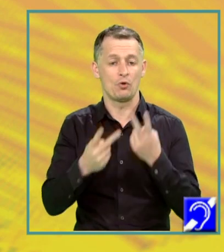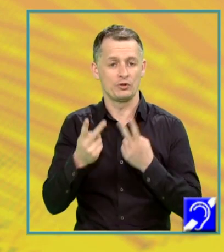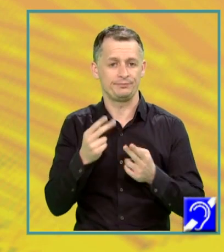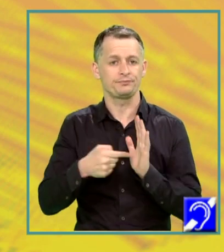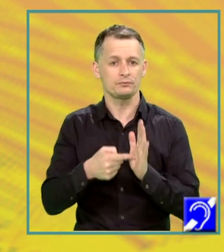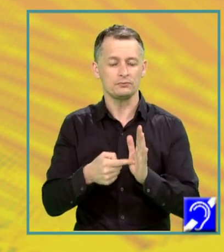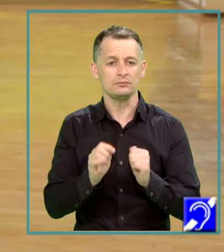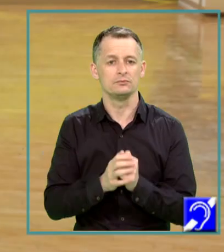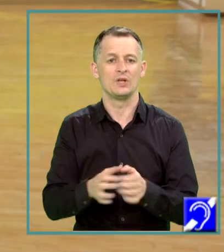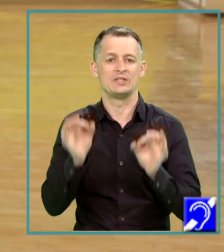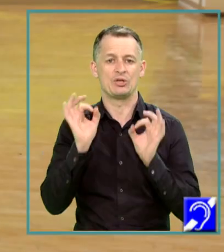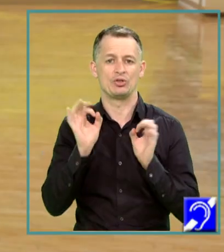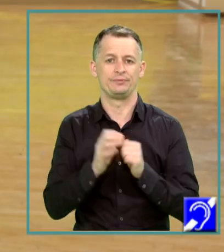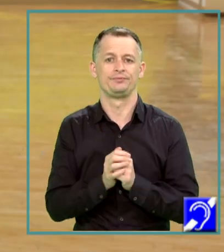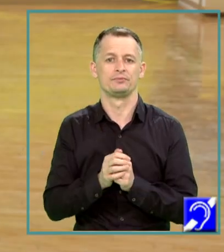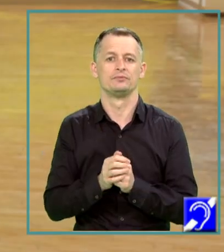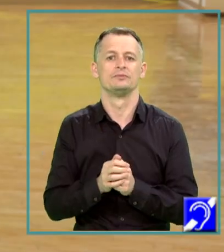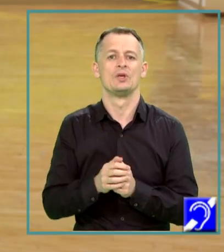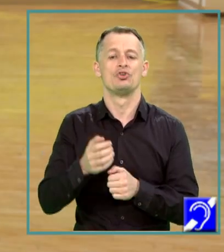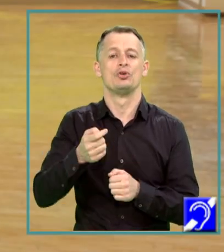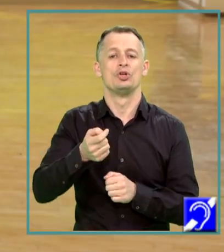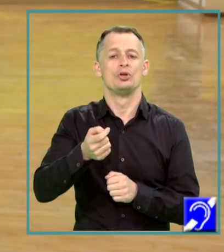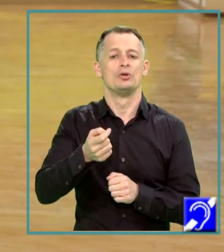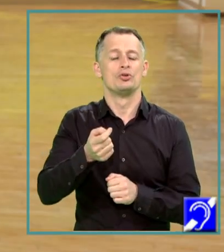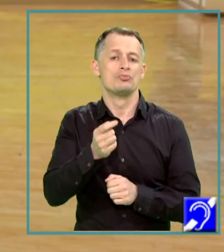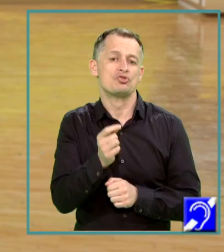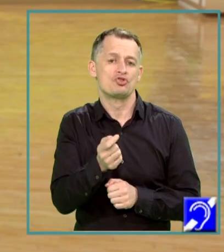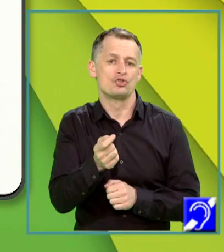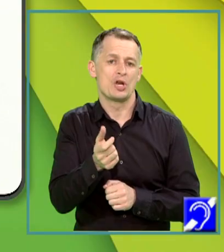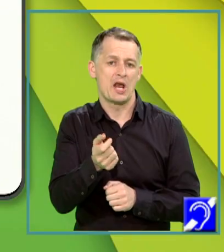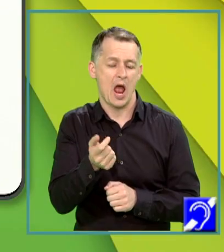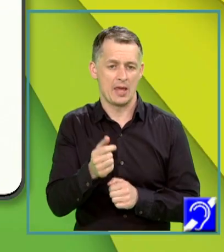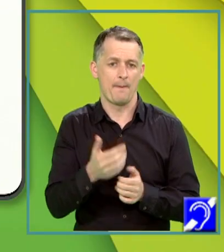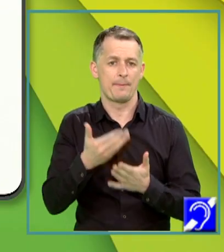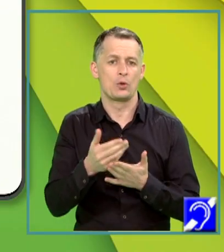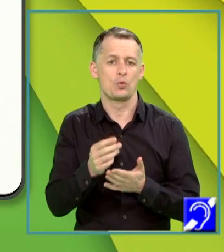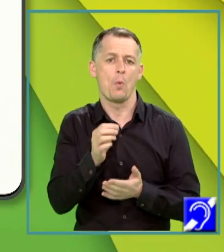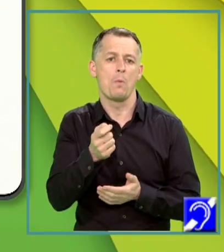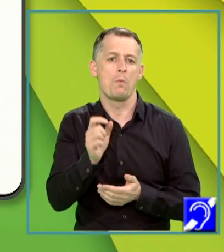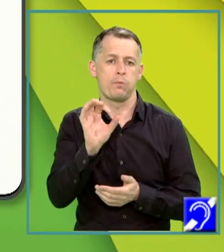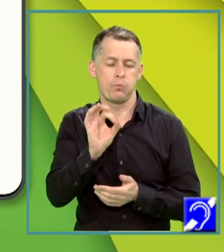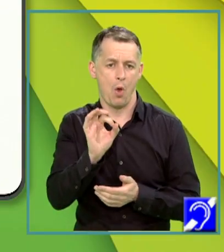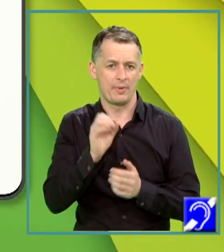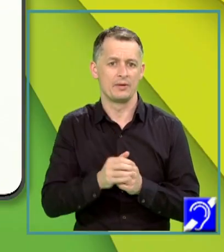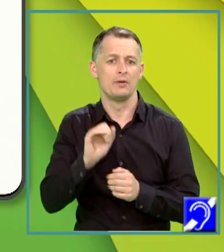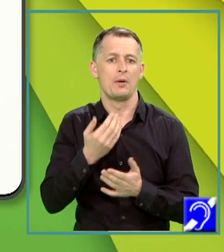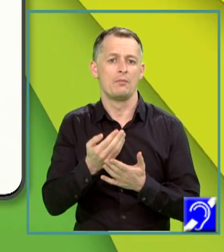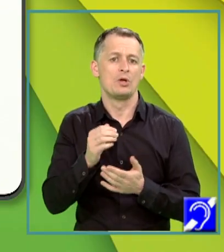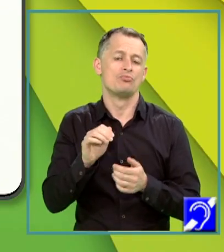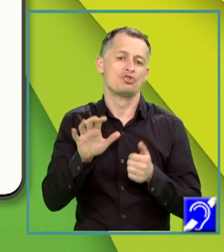reprezentată în special de cereale pentru boabe în proporție de aproximativ 64%